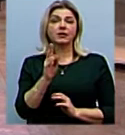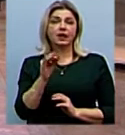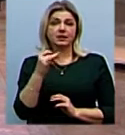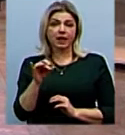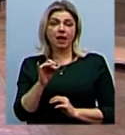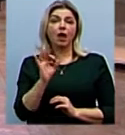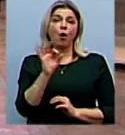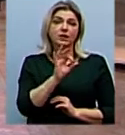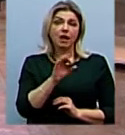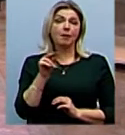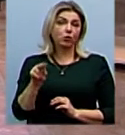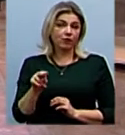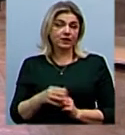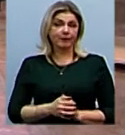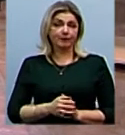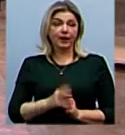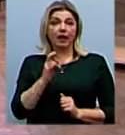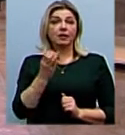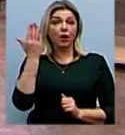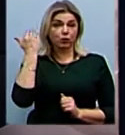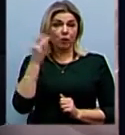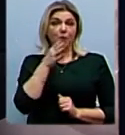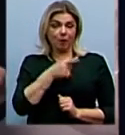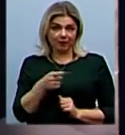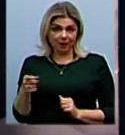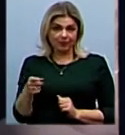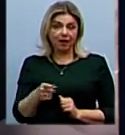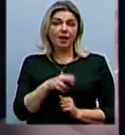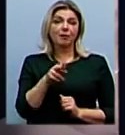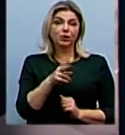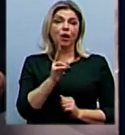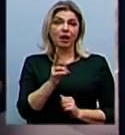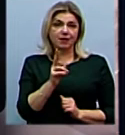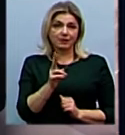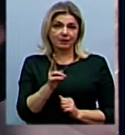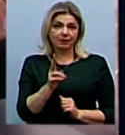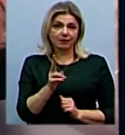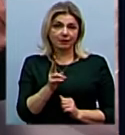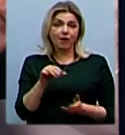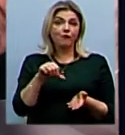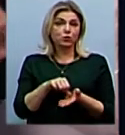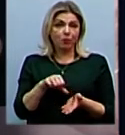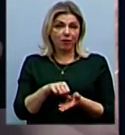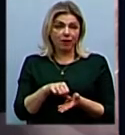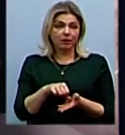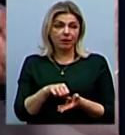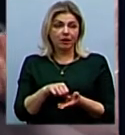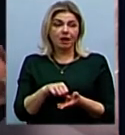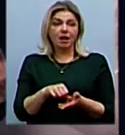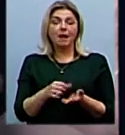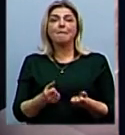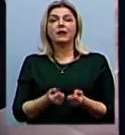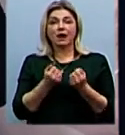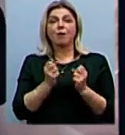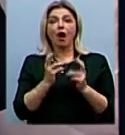Олександр Ухмановський. На той момент Дмитро Канарський виступав, підтримував якості волонтера,